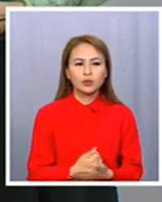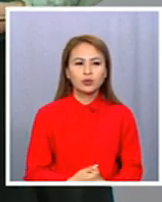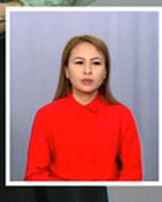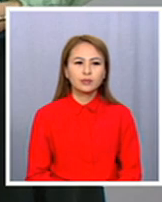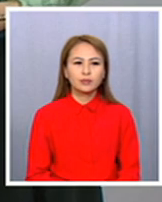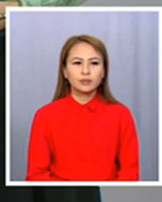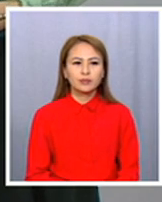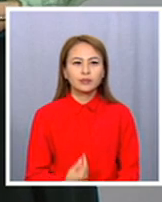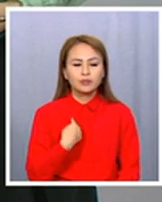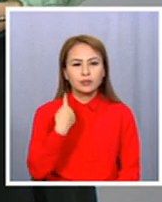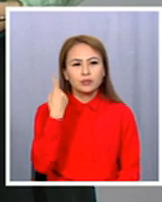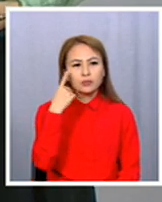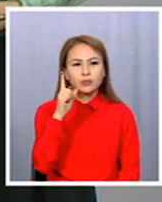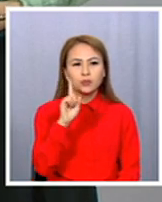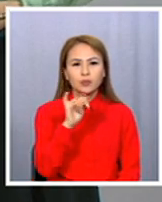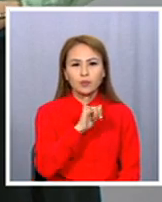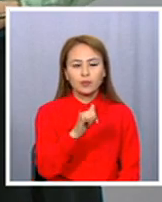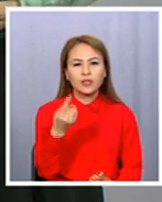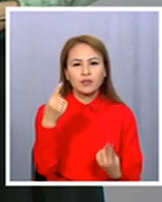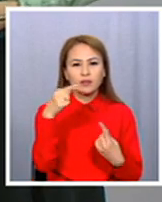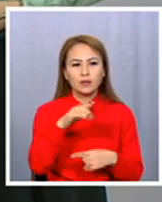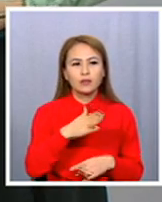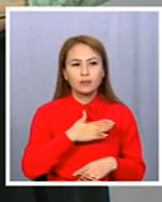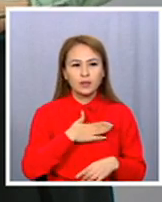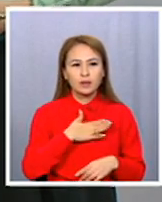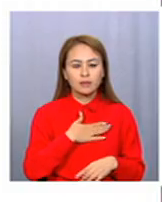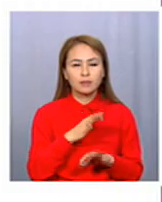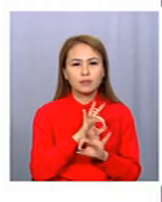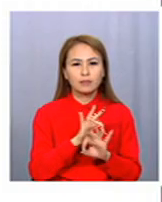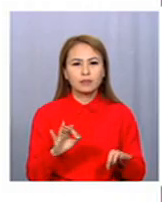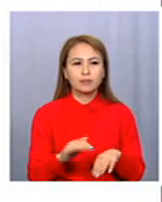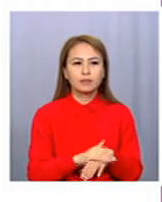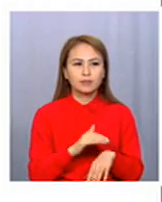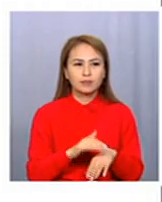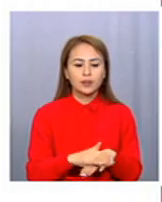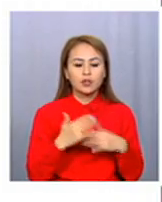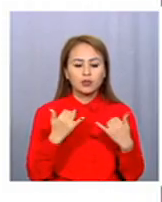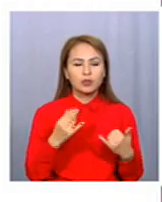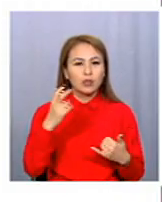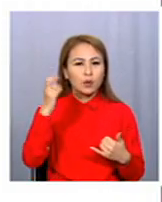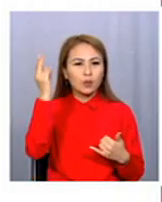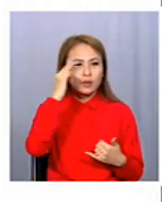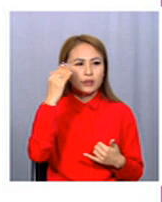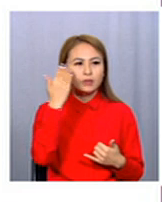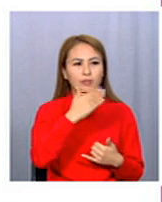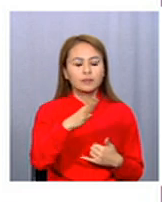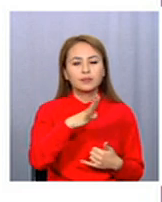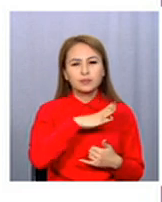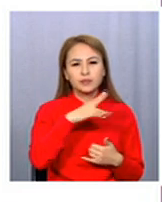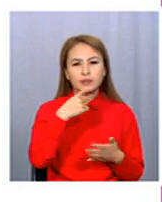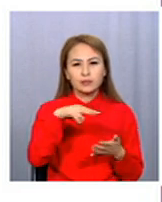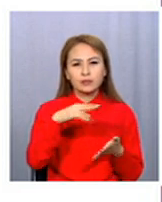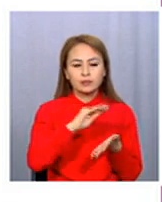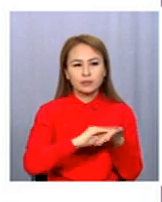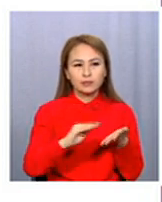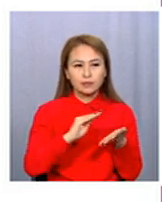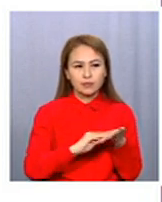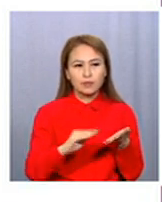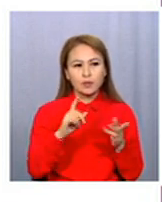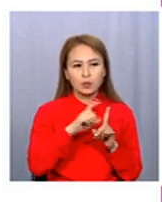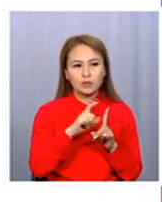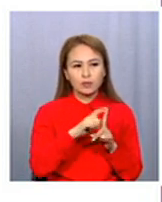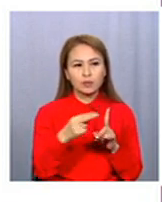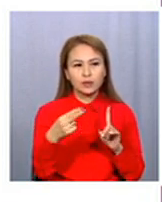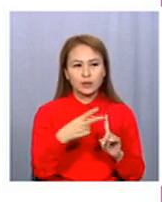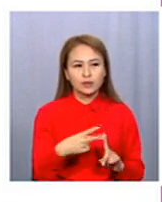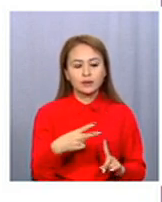Я думаю, они совпадают с моим. Молодцы! Сегодня на уроке вы разбирали лексические значения слов в предложении